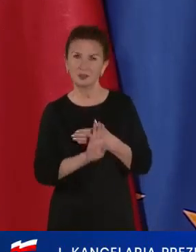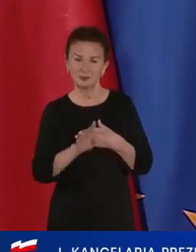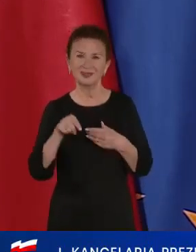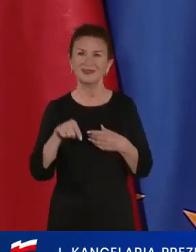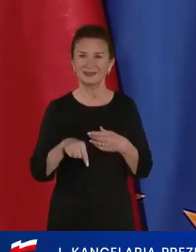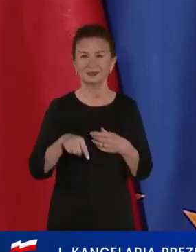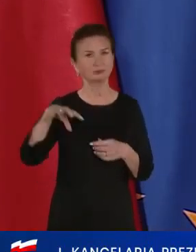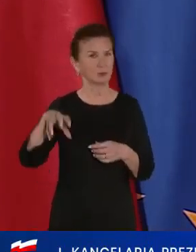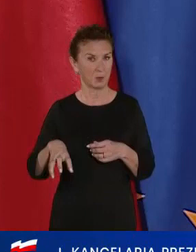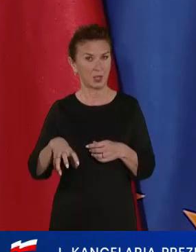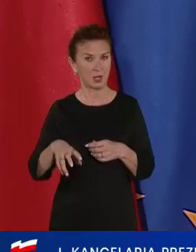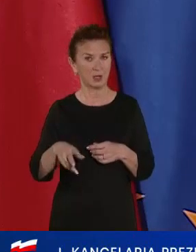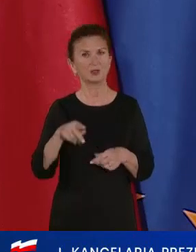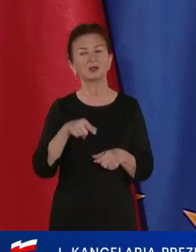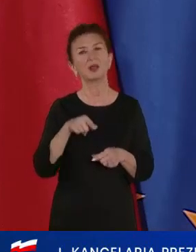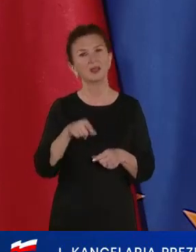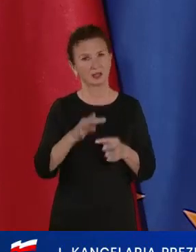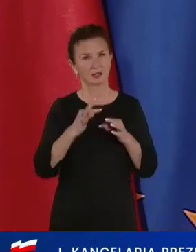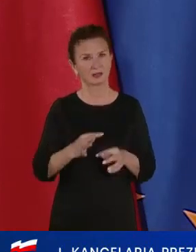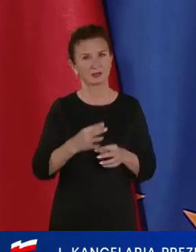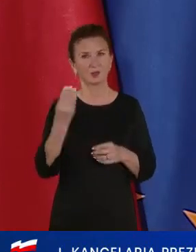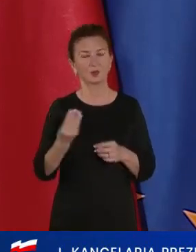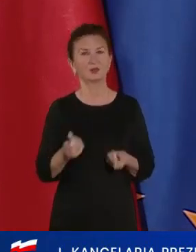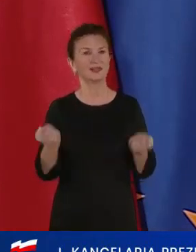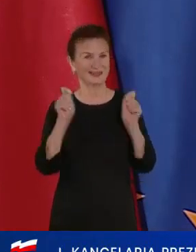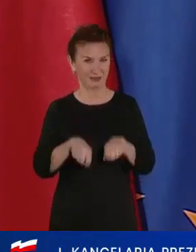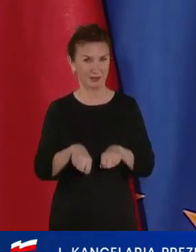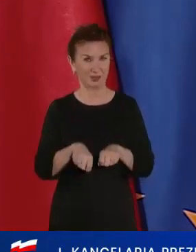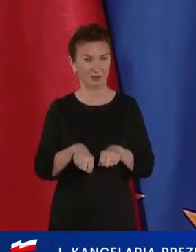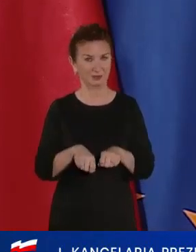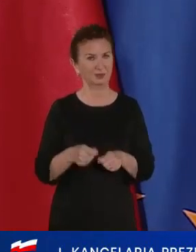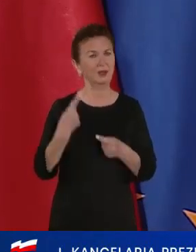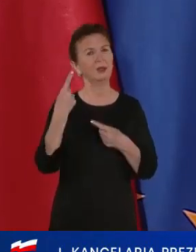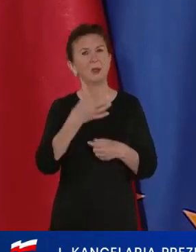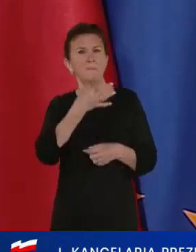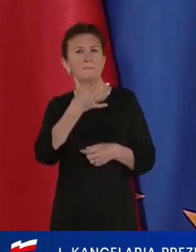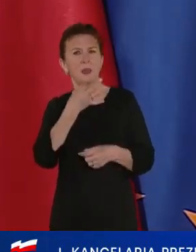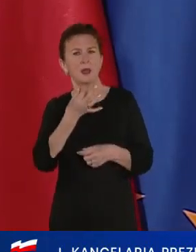pozostają objęte rygorami, zadają sobie pytanie o przyszłość.